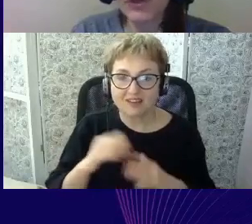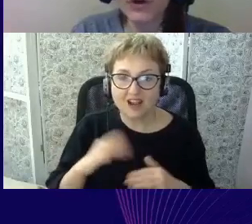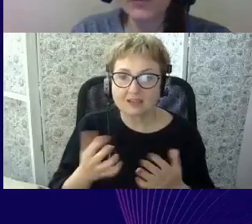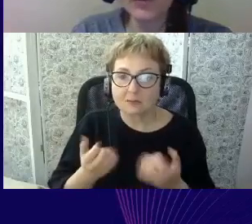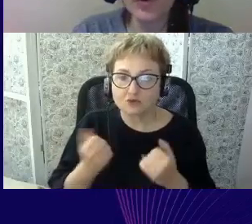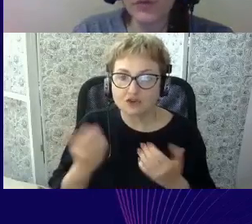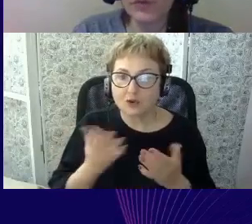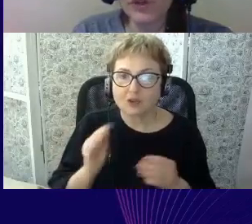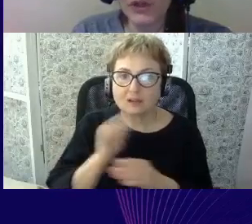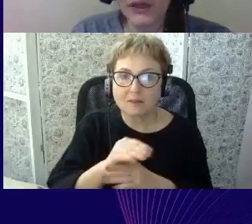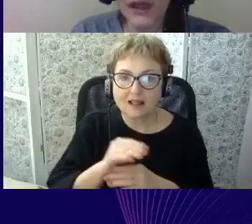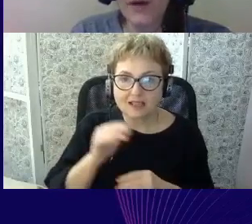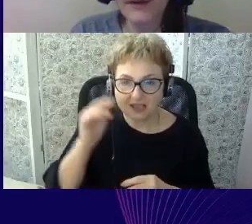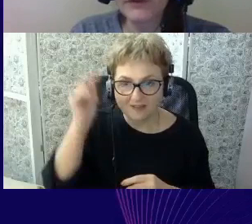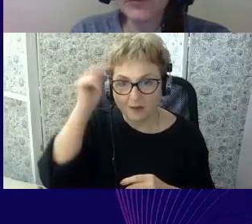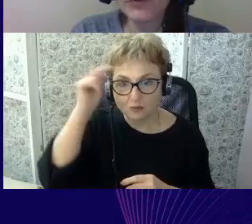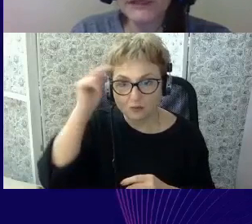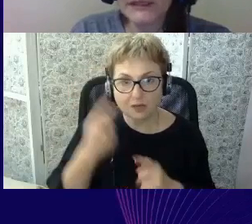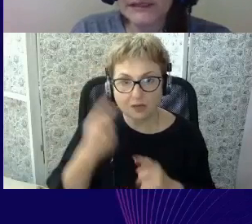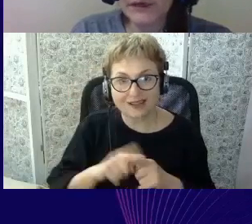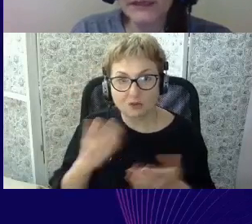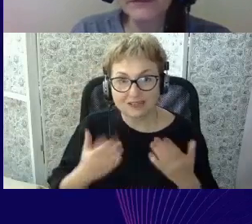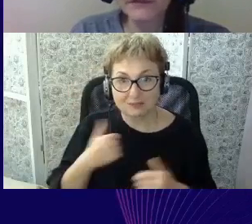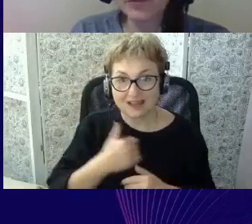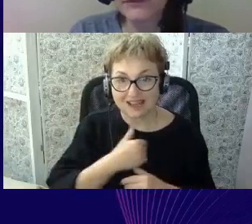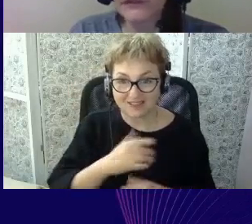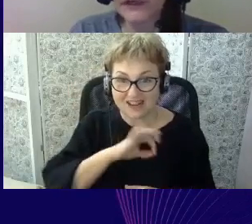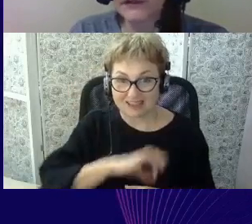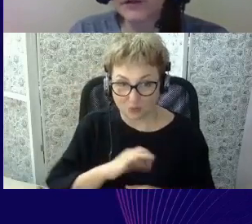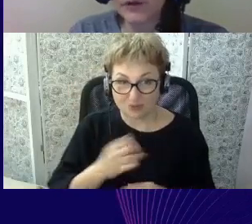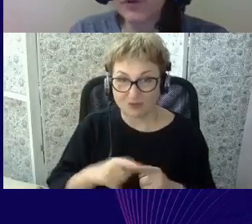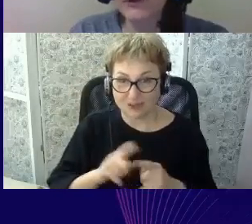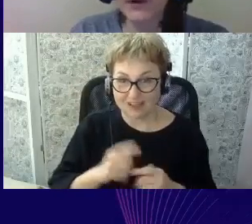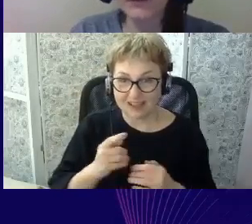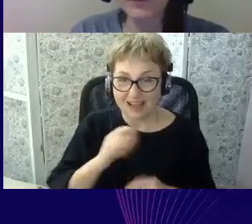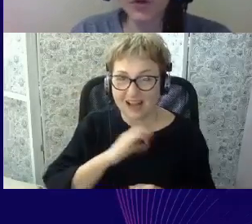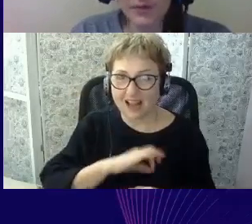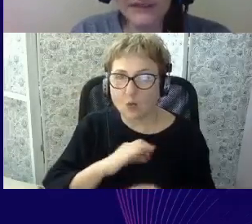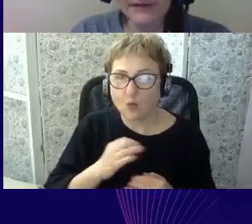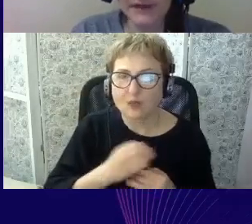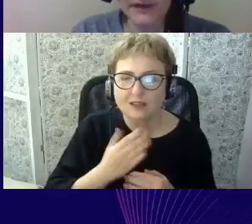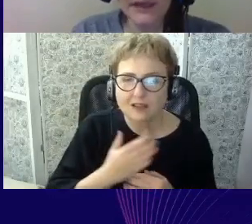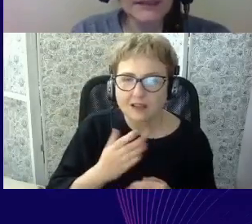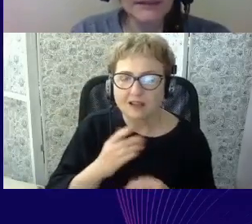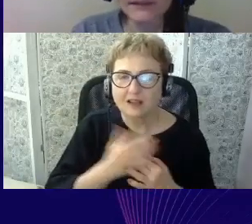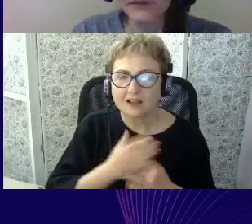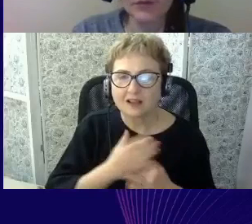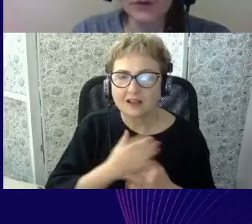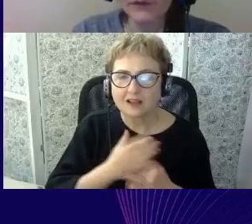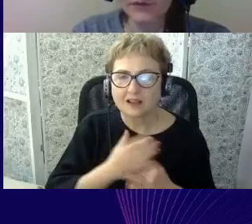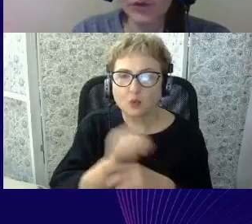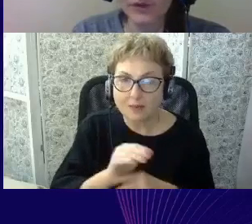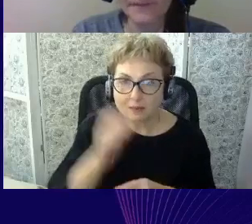переквалификации, получения какого-то доп. Обучения. Поэтому, если мы хотим воспользоваться данной льготой в рамках доп. Образования, сделать